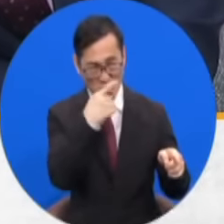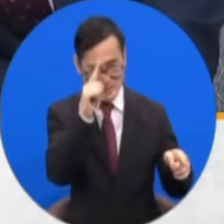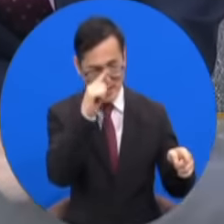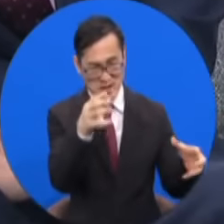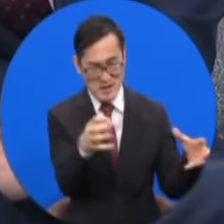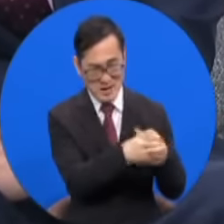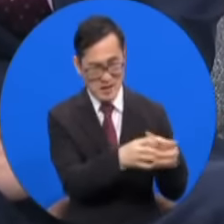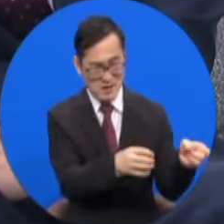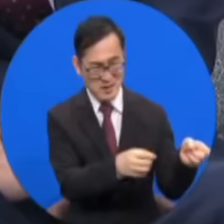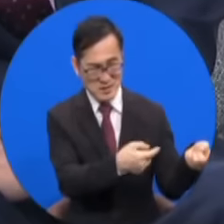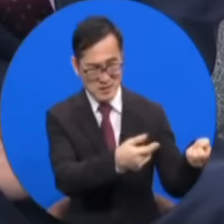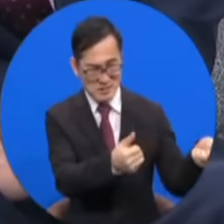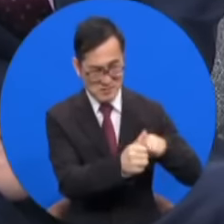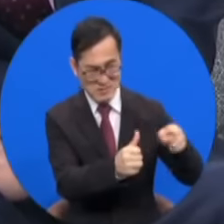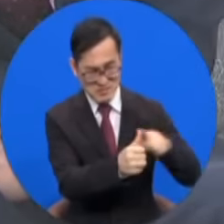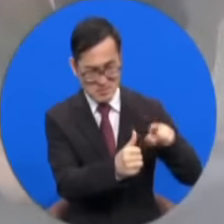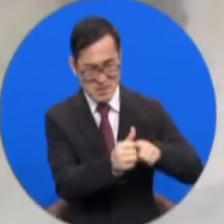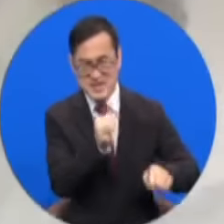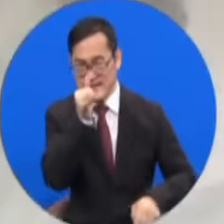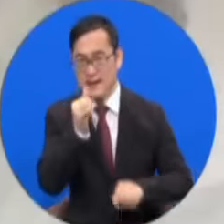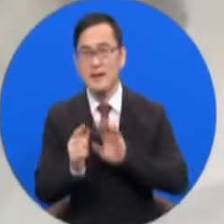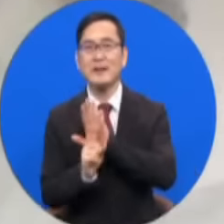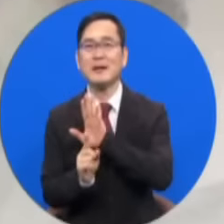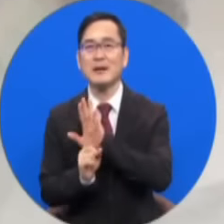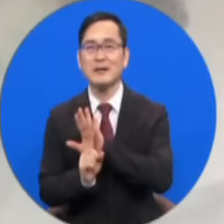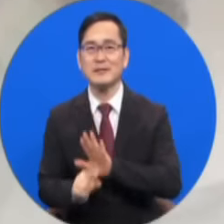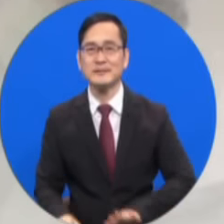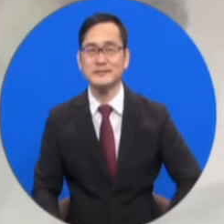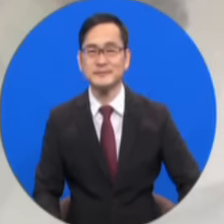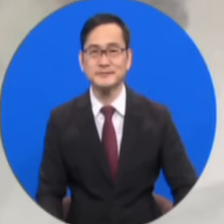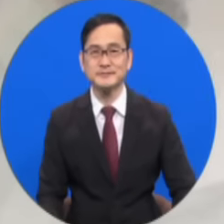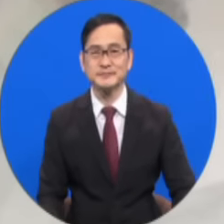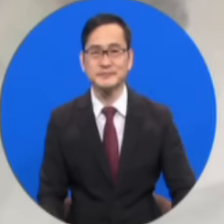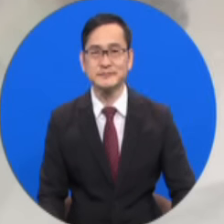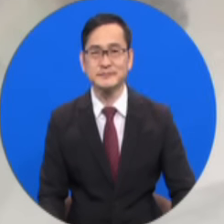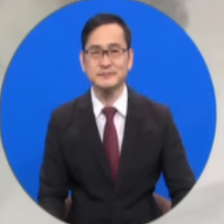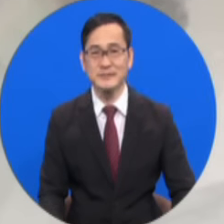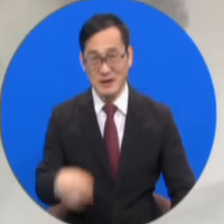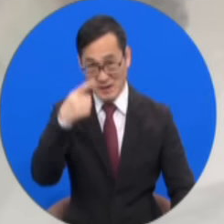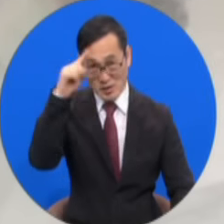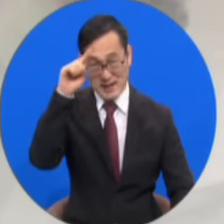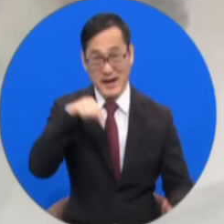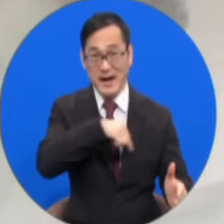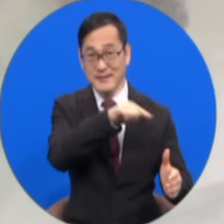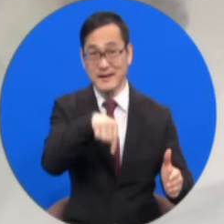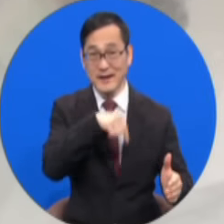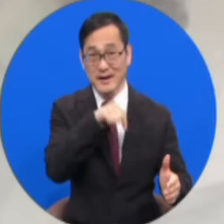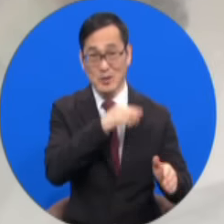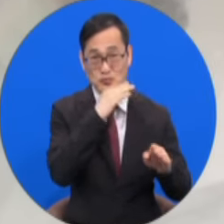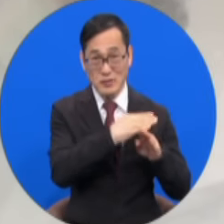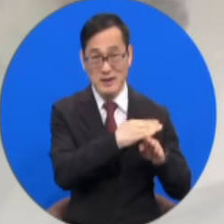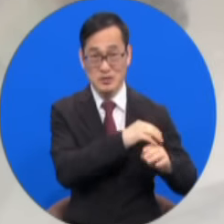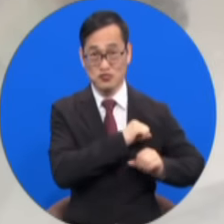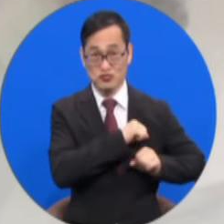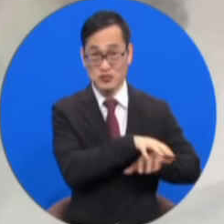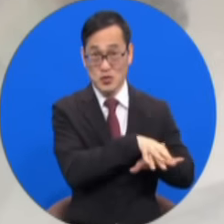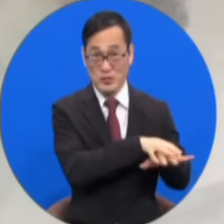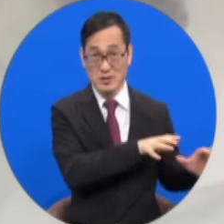곳곳에서 증거가 포착됐습니다이 정도면 러시아의 북한 유래없는 대규모 지상